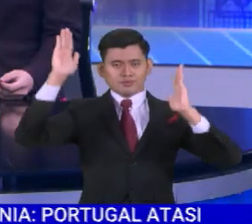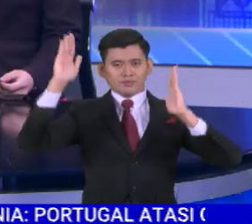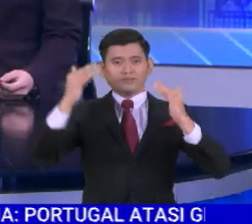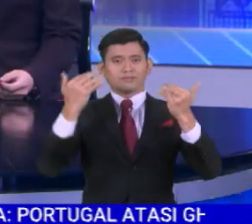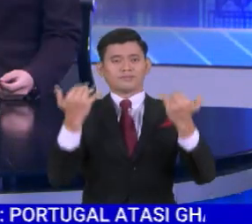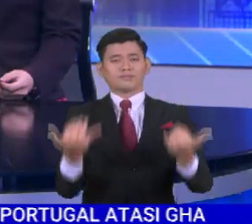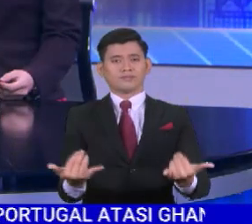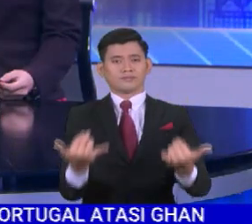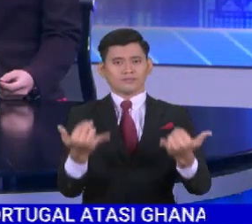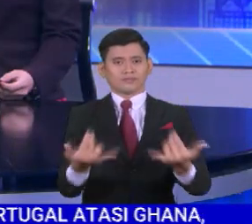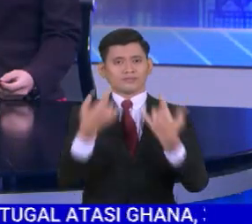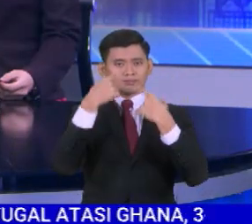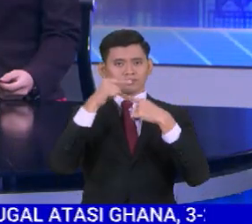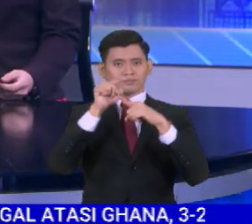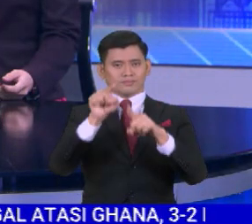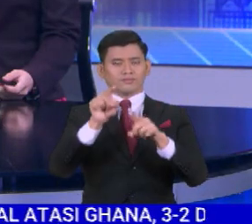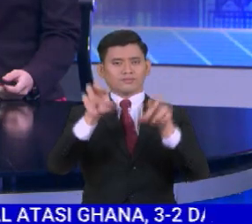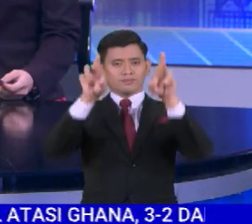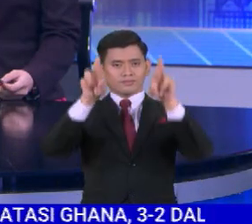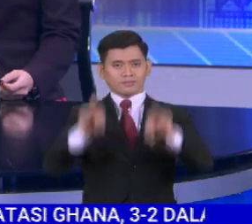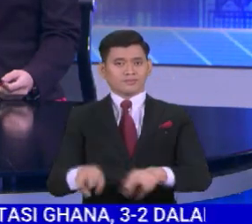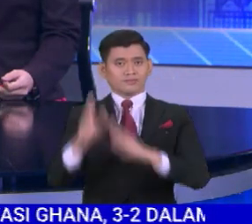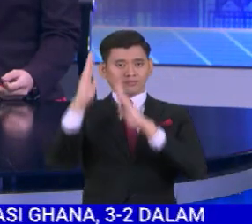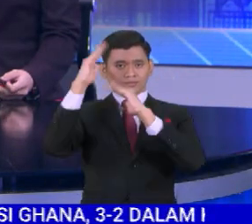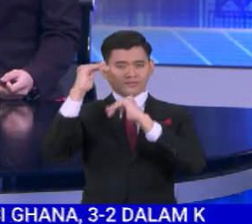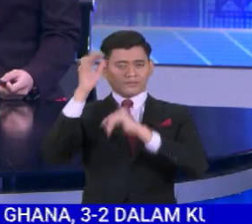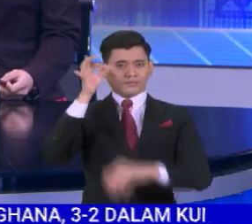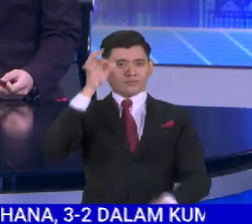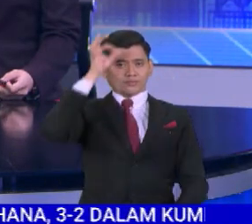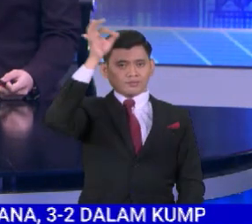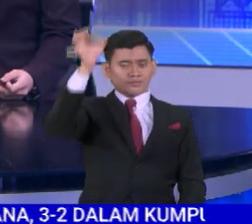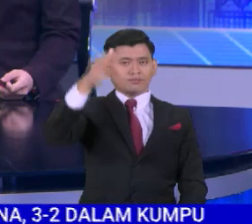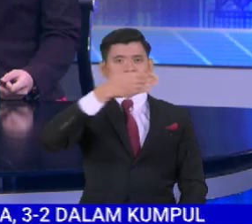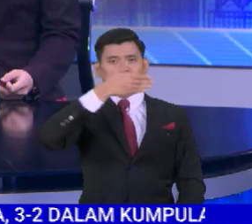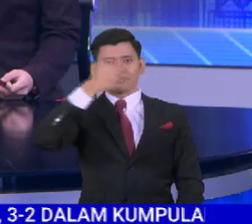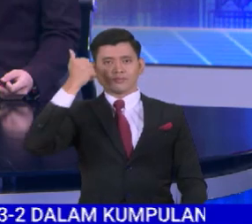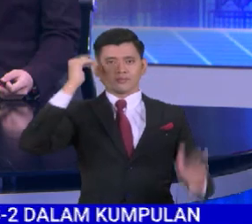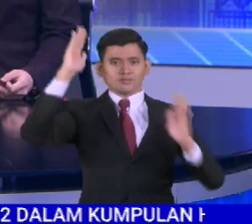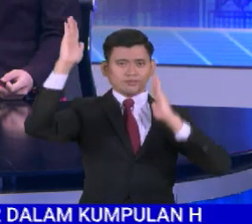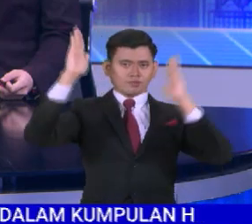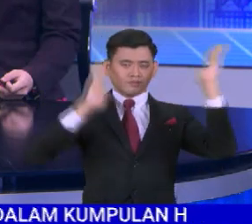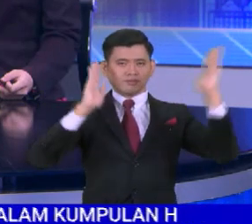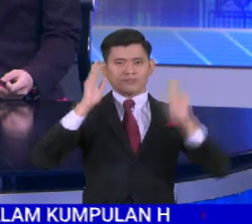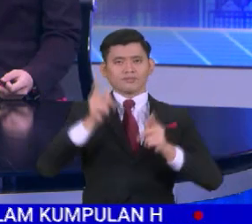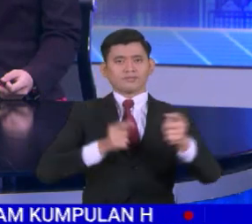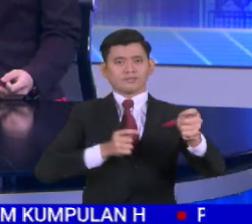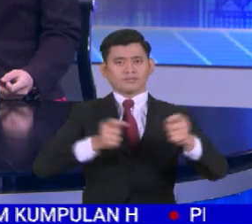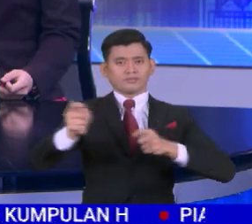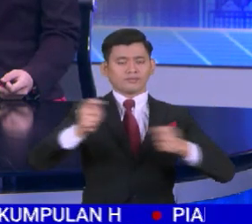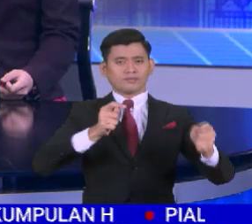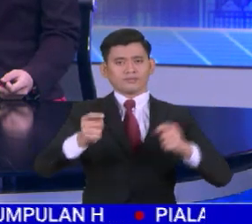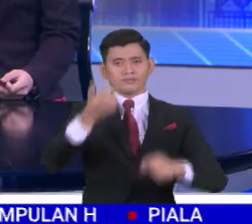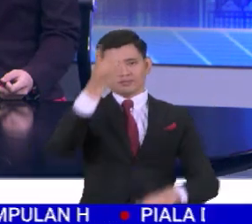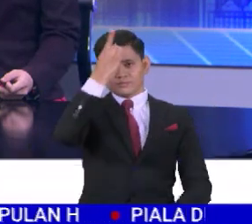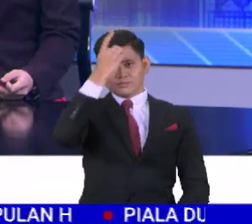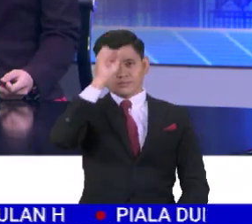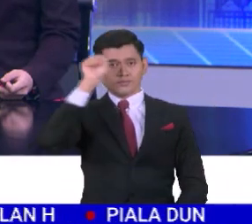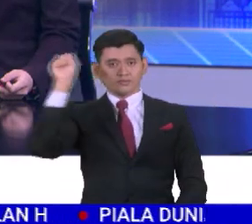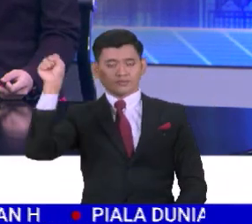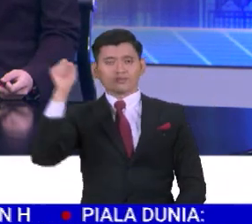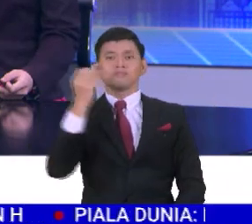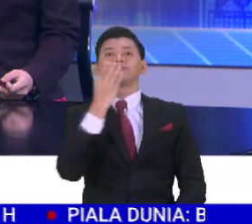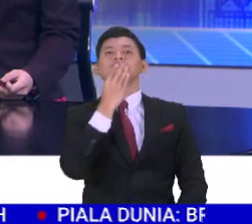Ini pula reaksi orang ramai yang mengharapkan masa depan lebih baik untuk Malaysia di bawah kepimpinan Datuk Seri Anwar.